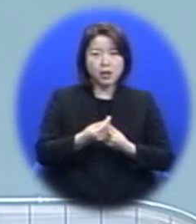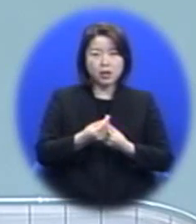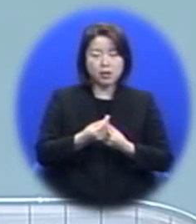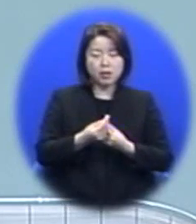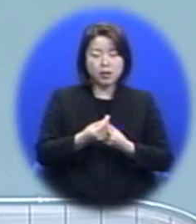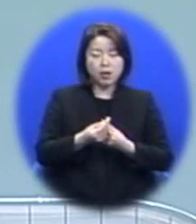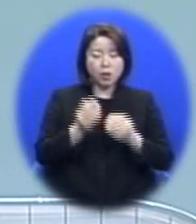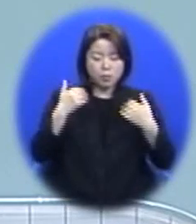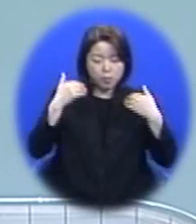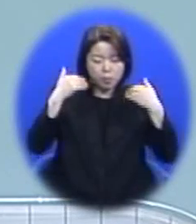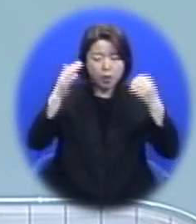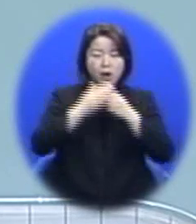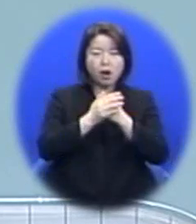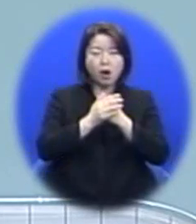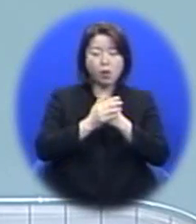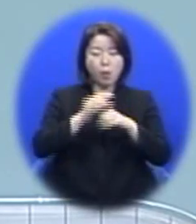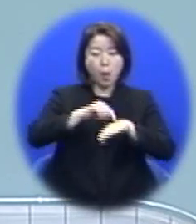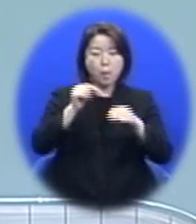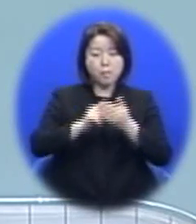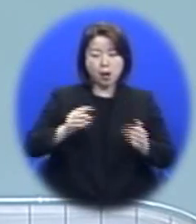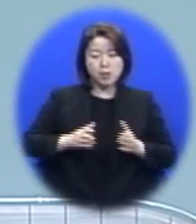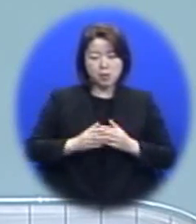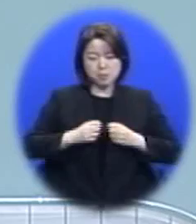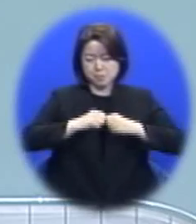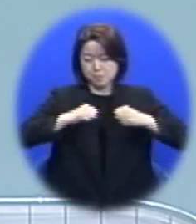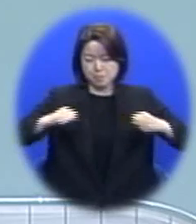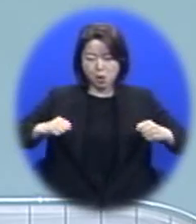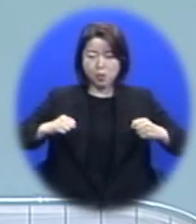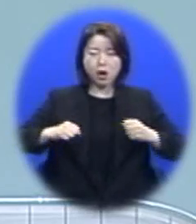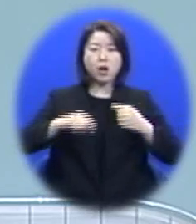됩니다. 마음의 폭이 넓어지고.